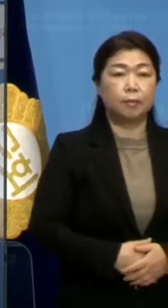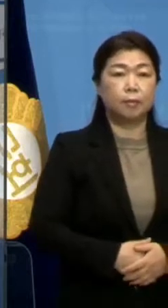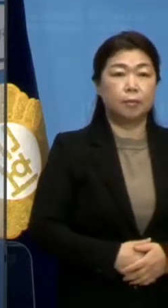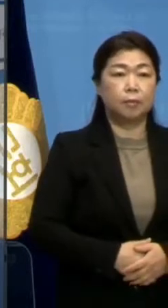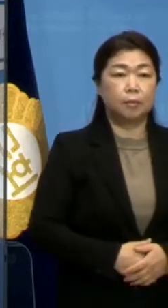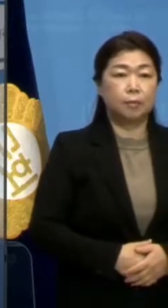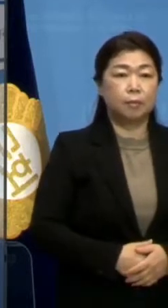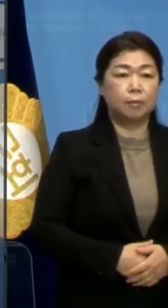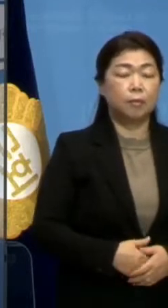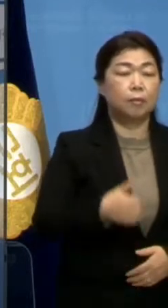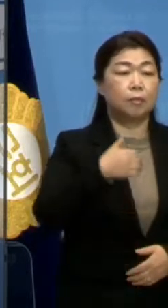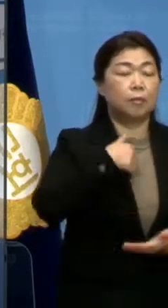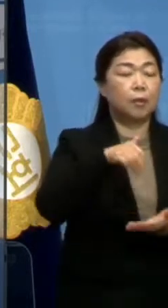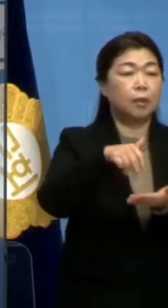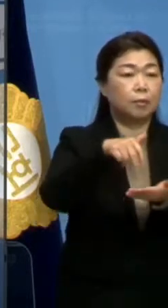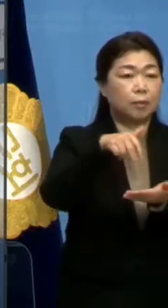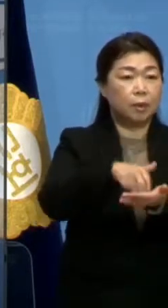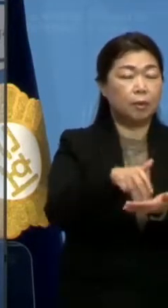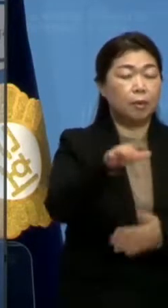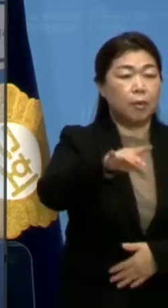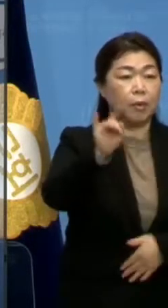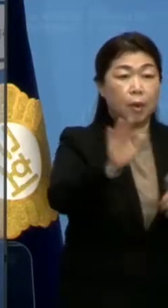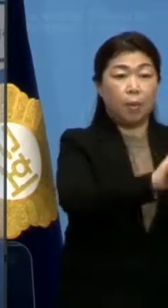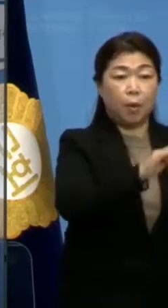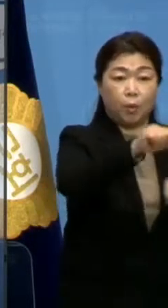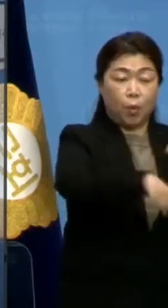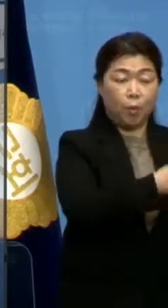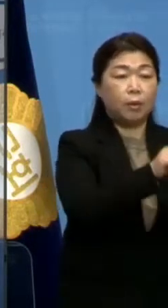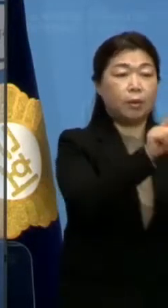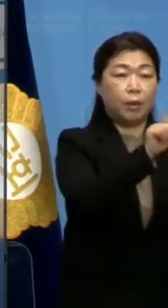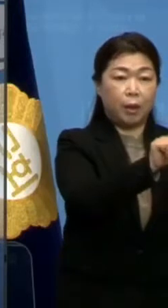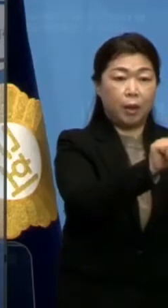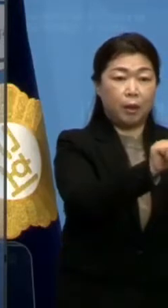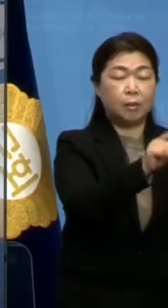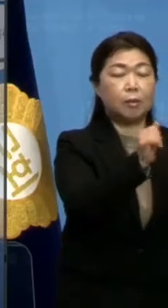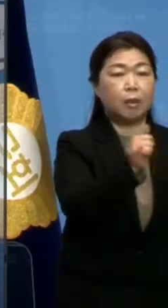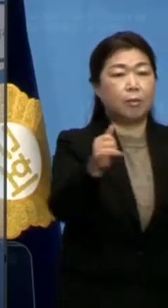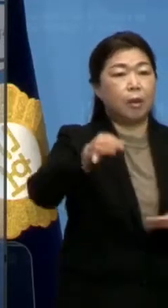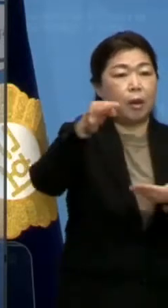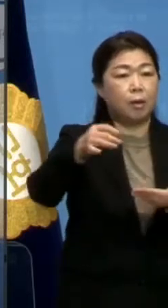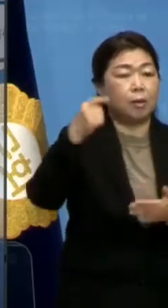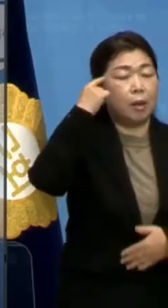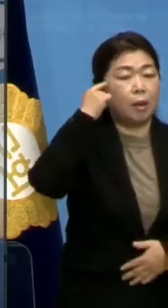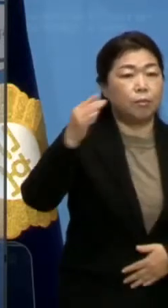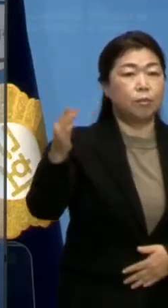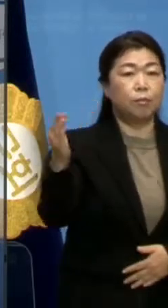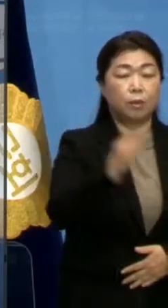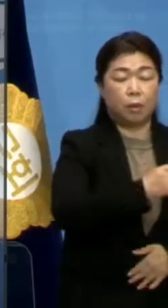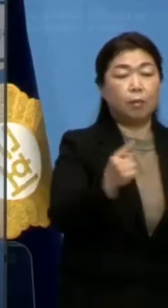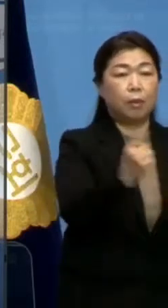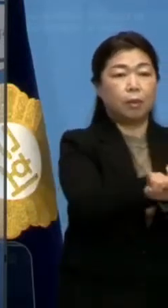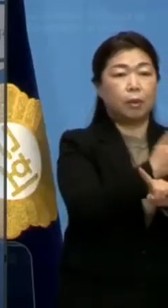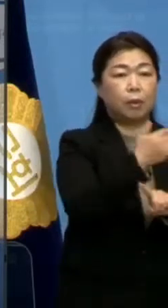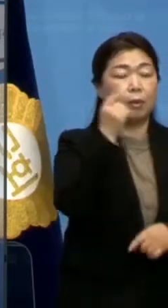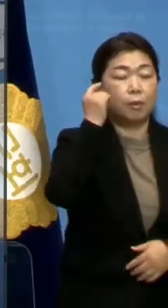저는 먼저 반려 동물을 대하는 같이 붙어 달라져야 한다고 생각합니다